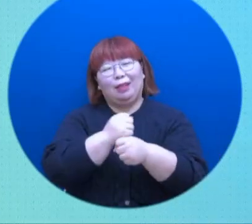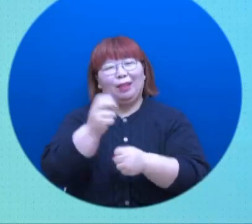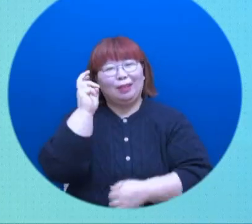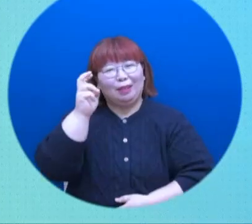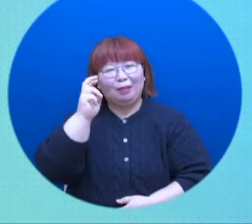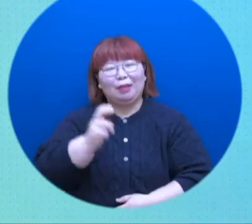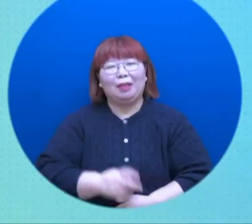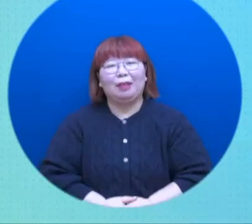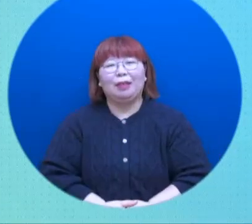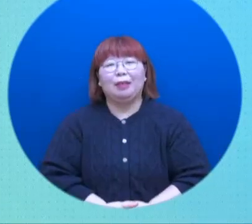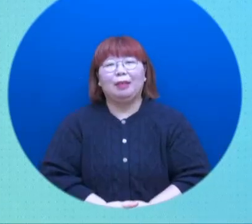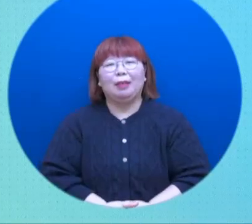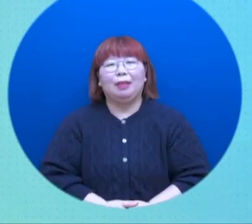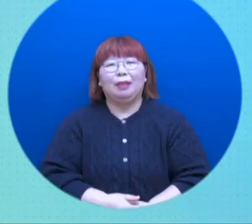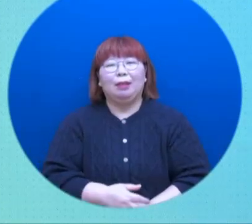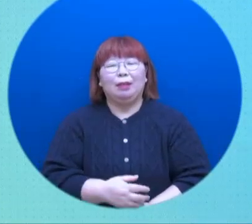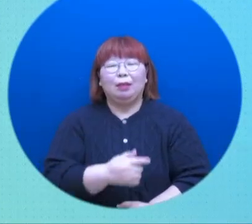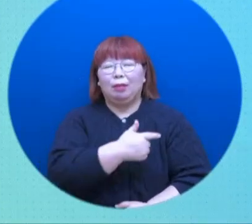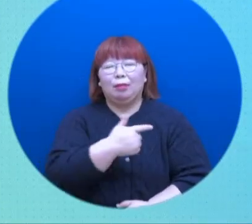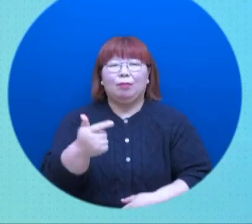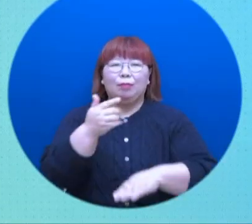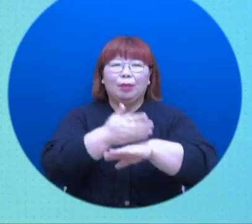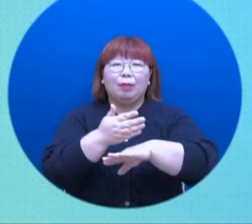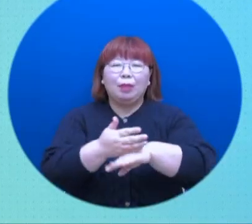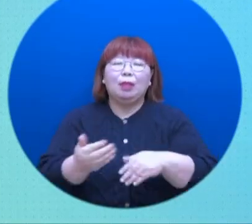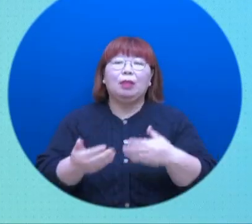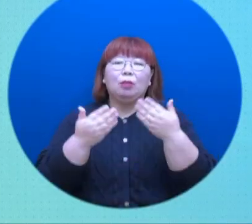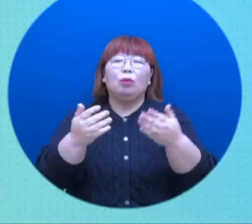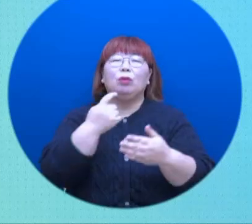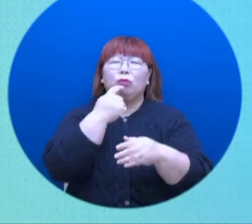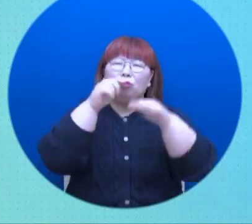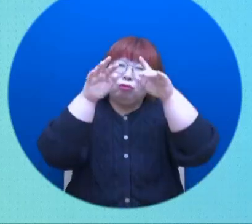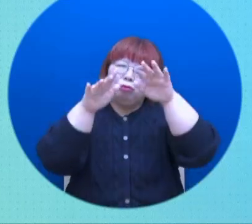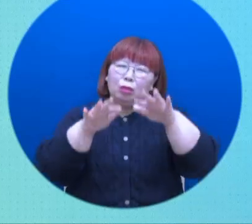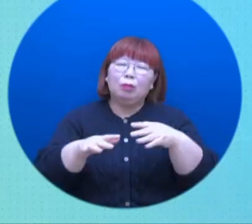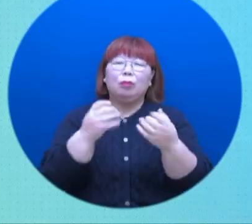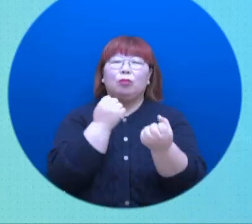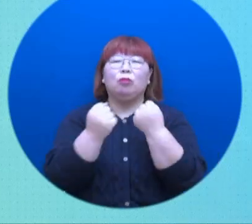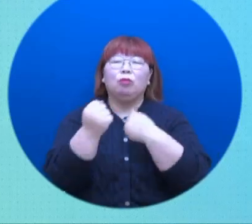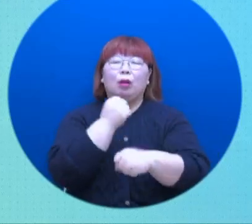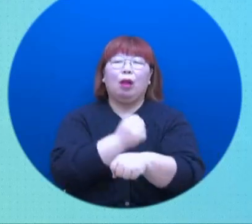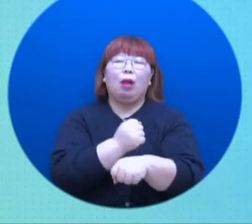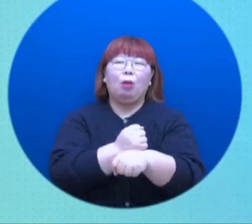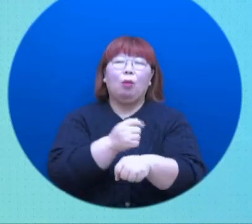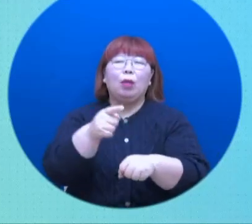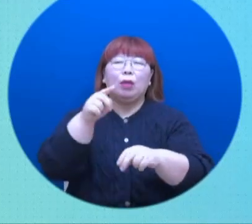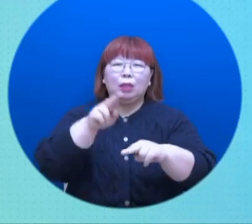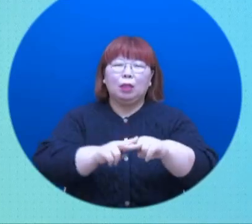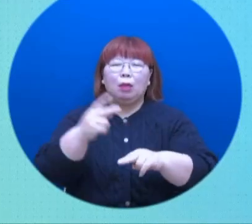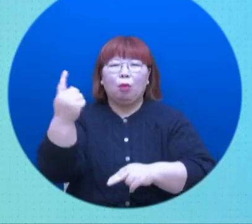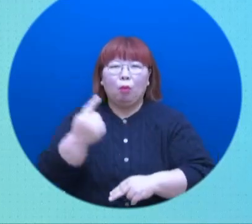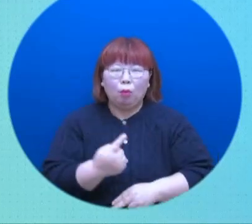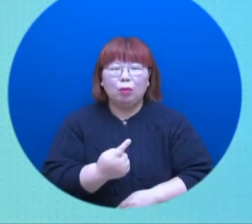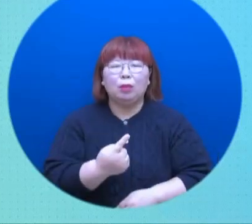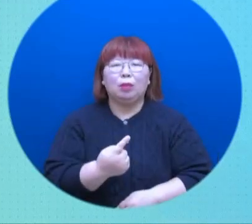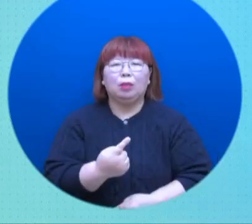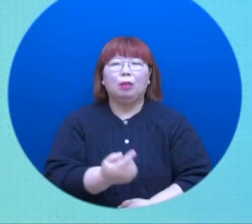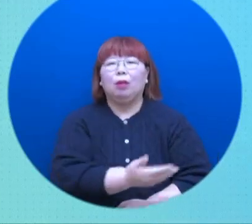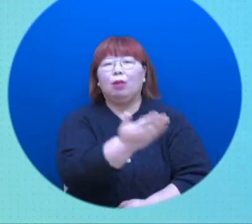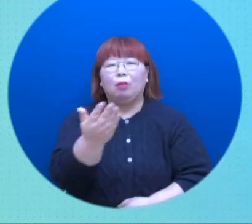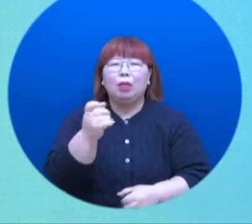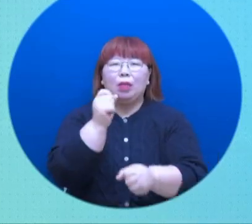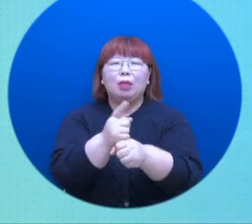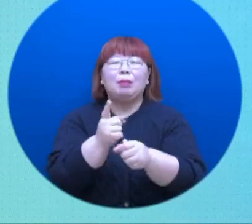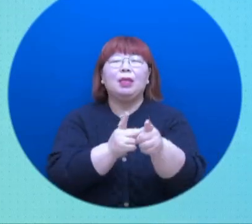너무 감사드리고요. 그 눈을 뚫고 이 자리에 오신 분들 이미 승리하신